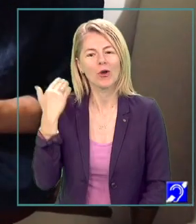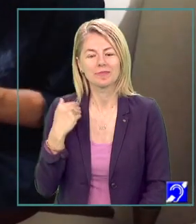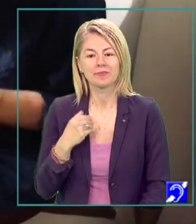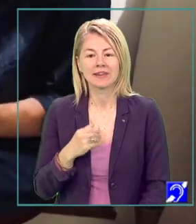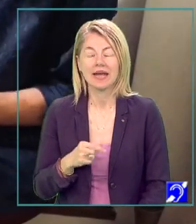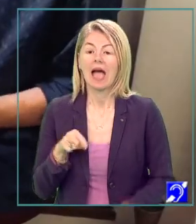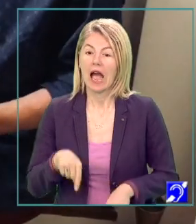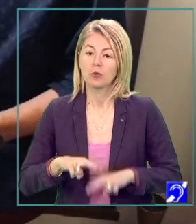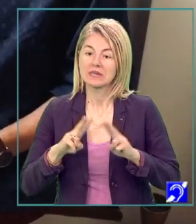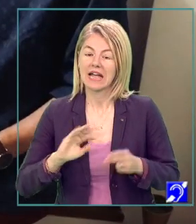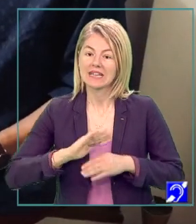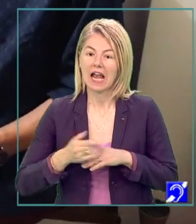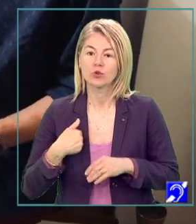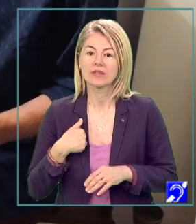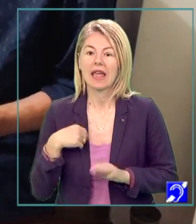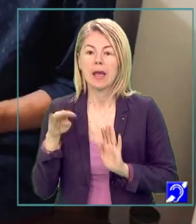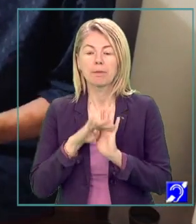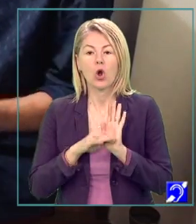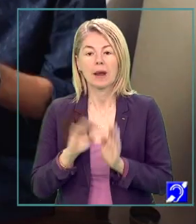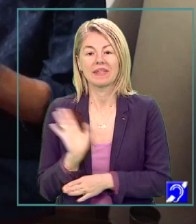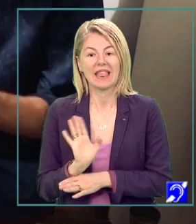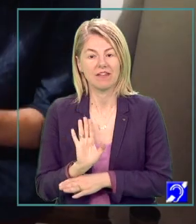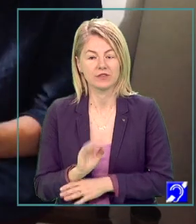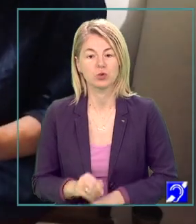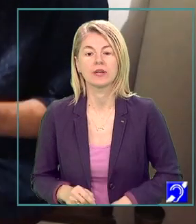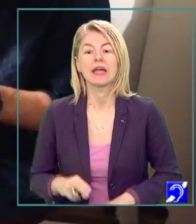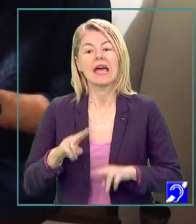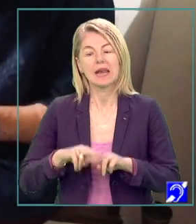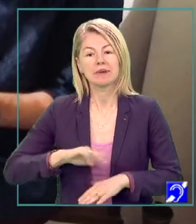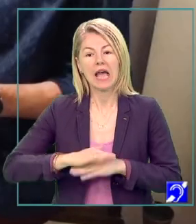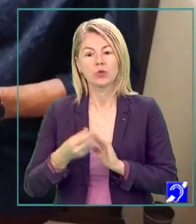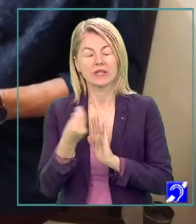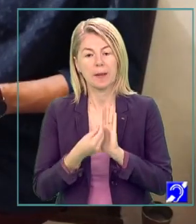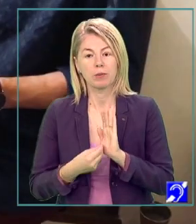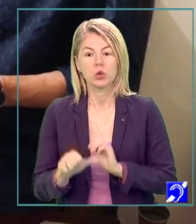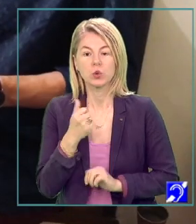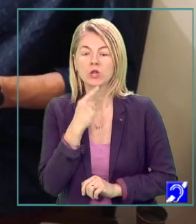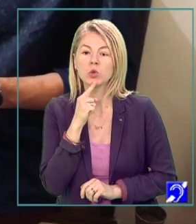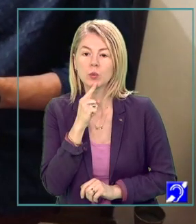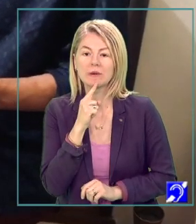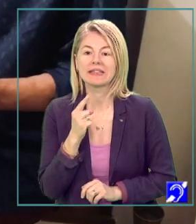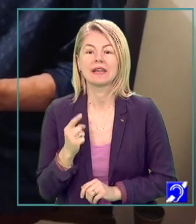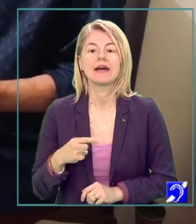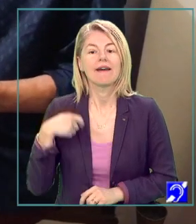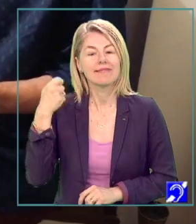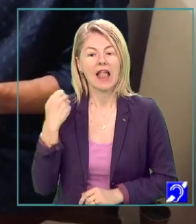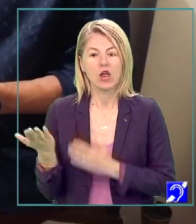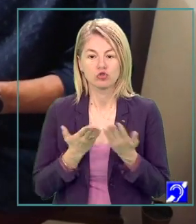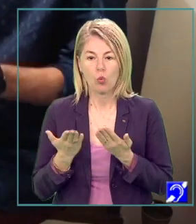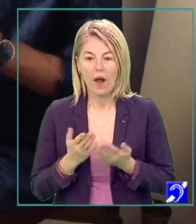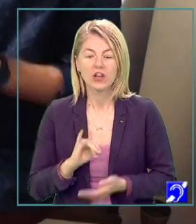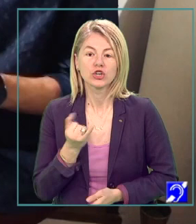alta, stați alături de programele televiziunii publice, stați alături de acest proiect unic numit Teleșcoală